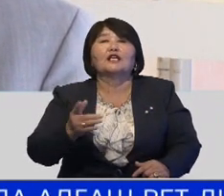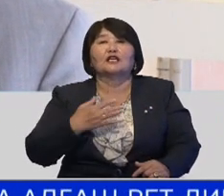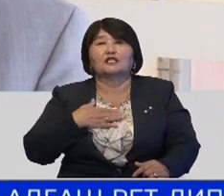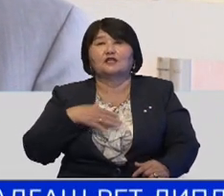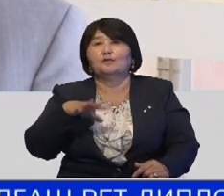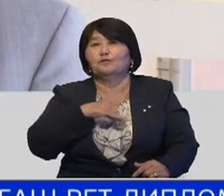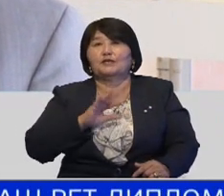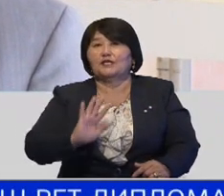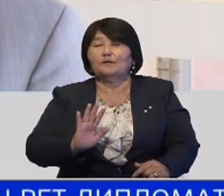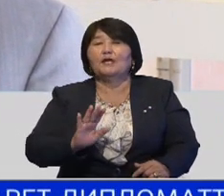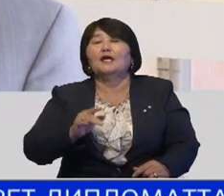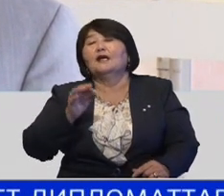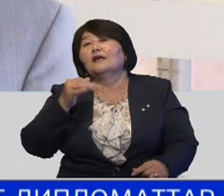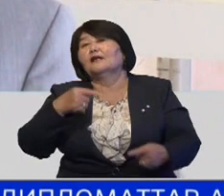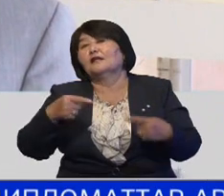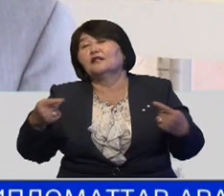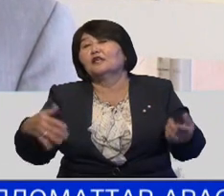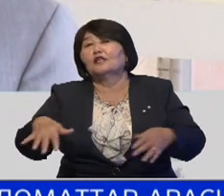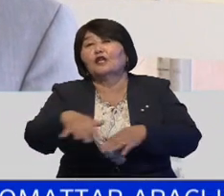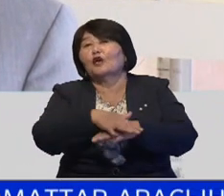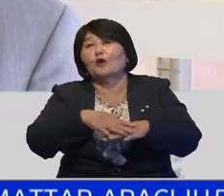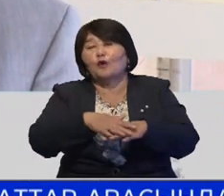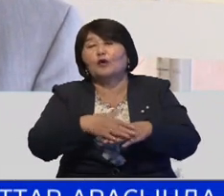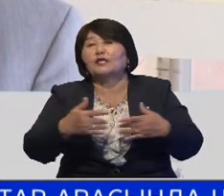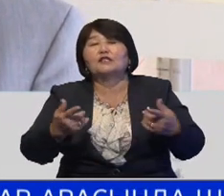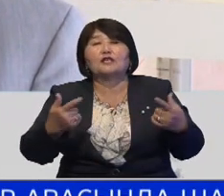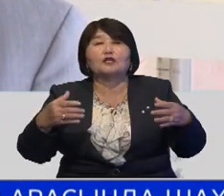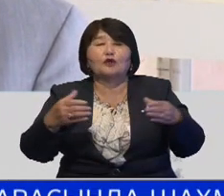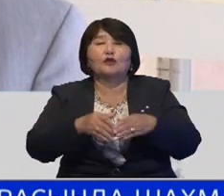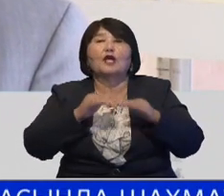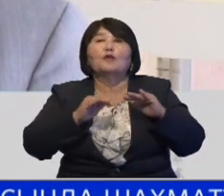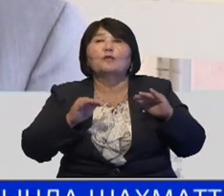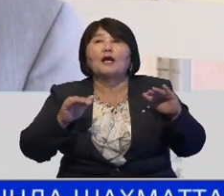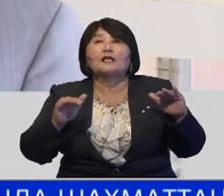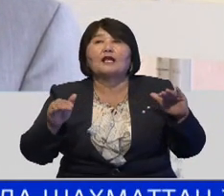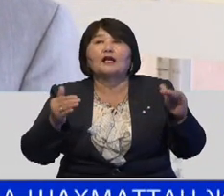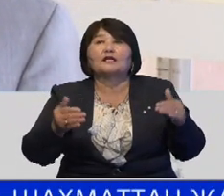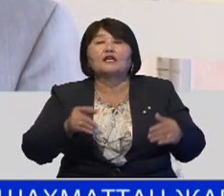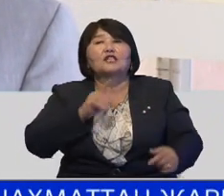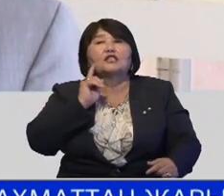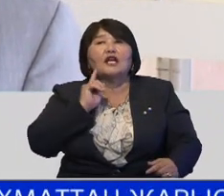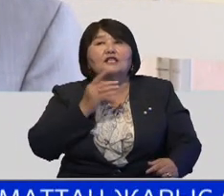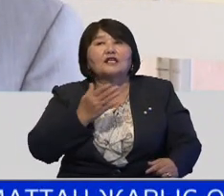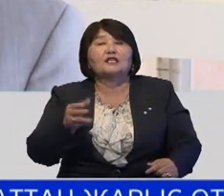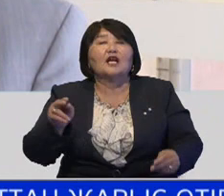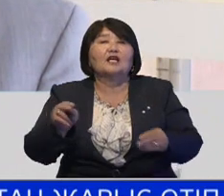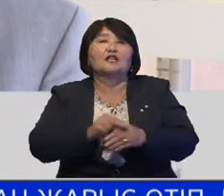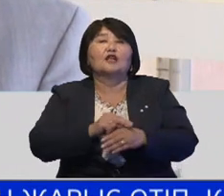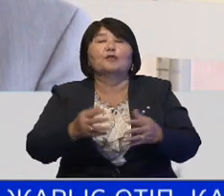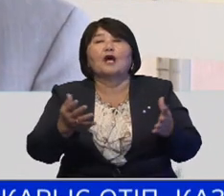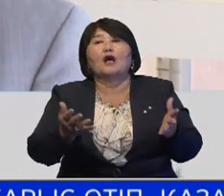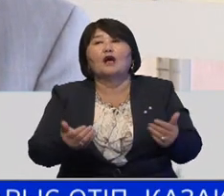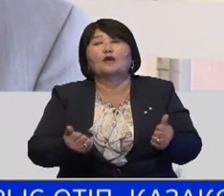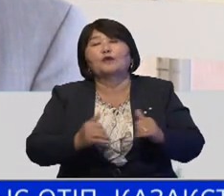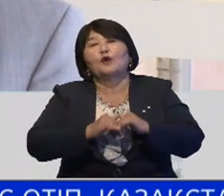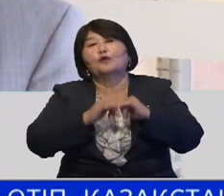емес. Кез келген қоғамда, кез келген ұйымда балдардың, жастардың тәрбие алуына,